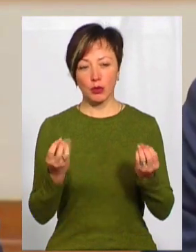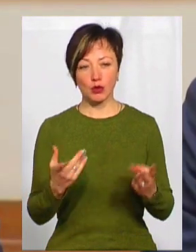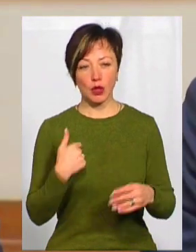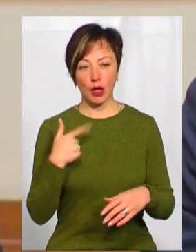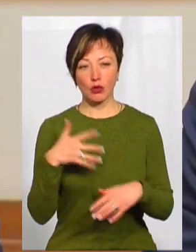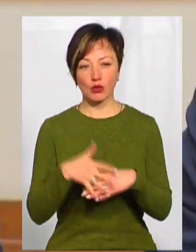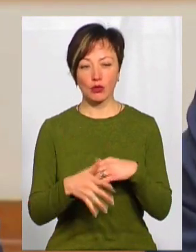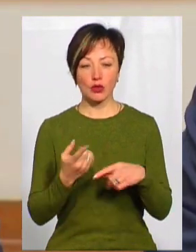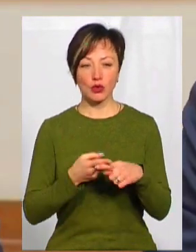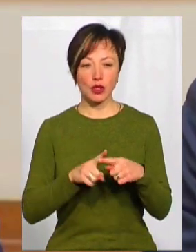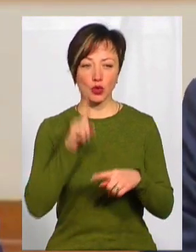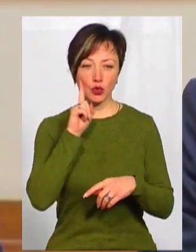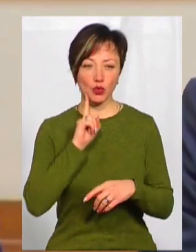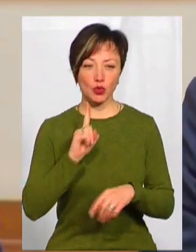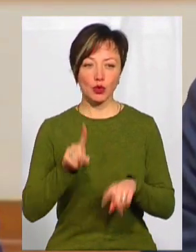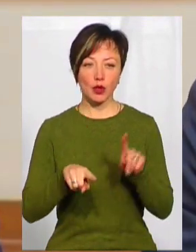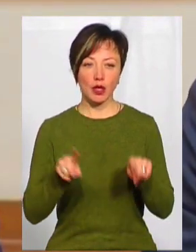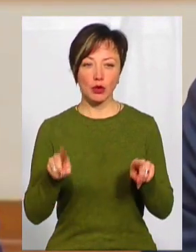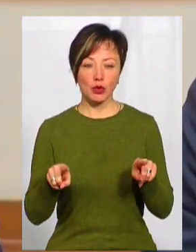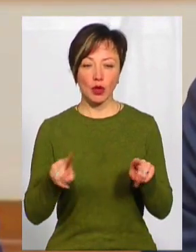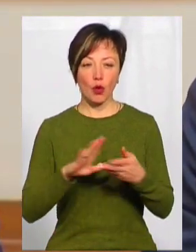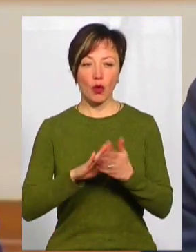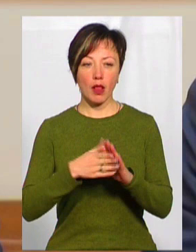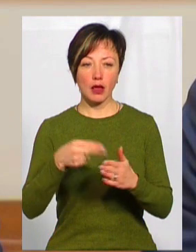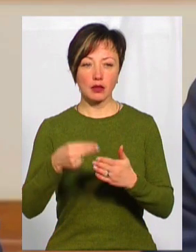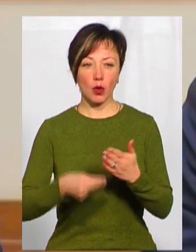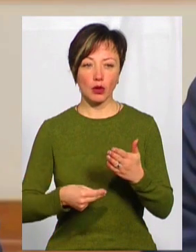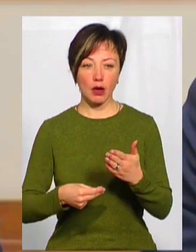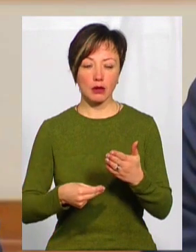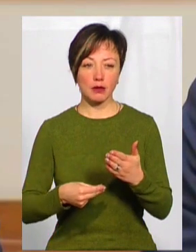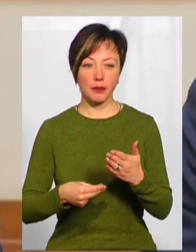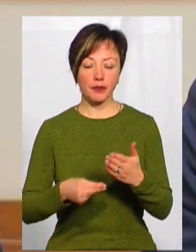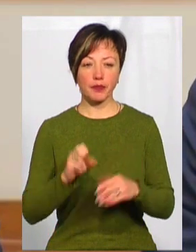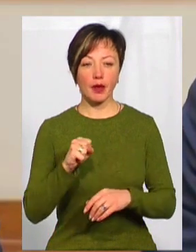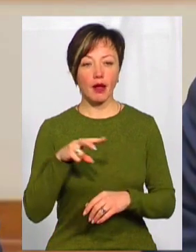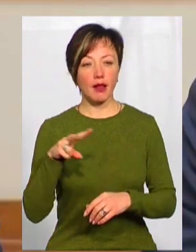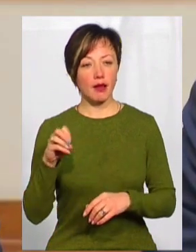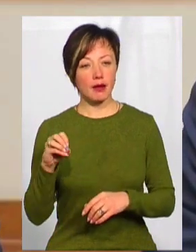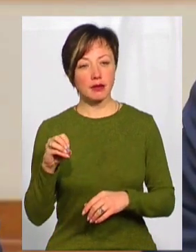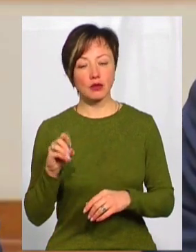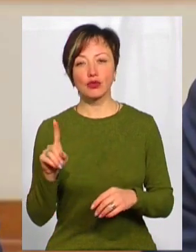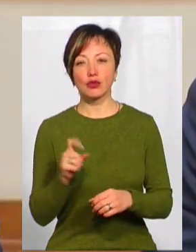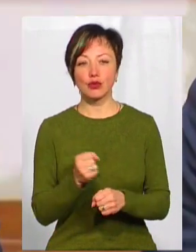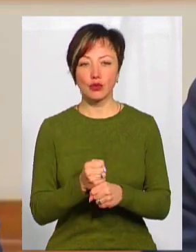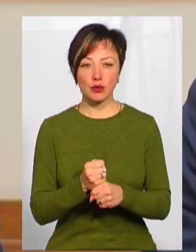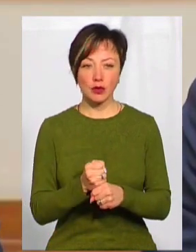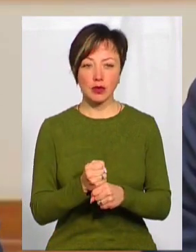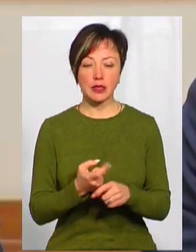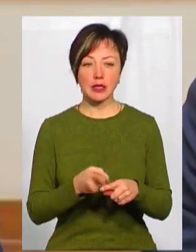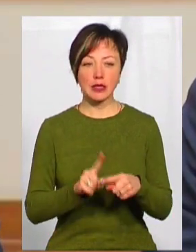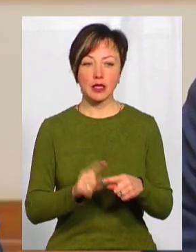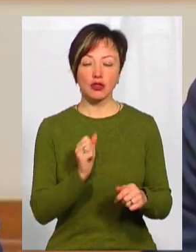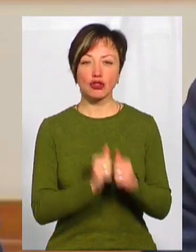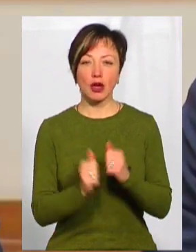це зручно іноді укласти якийсь прямий контракт, але що зробиш? Це дуже